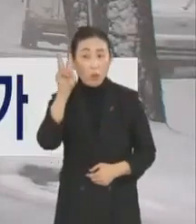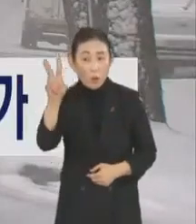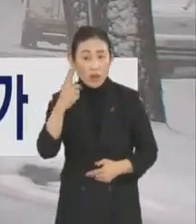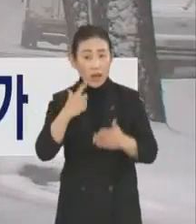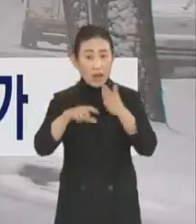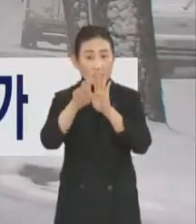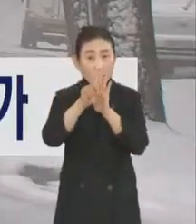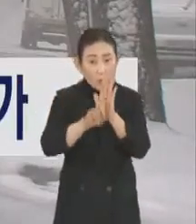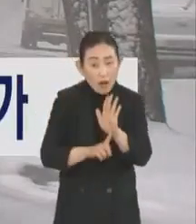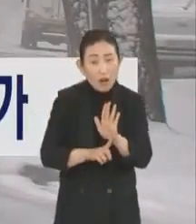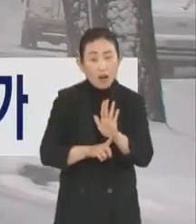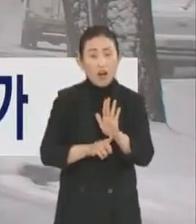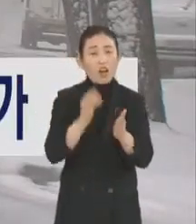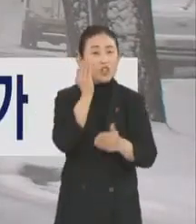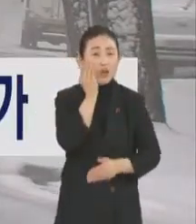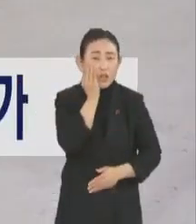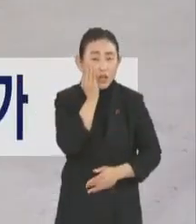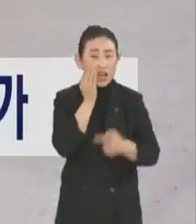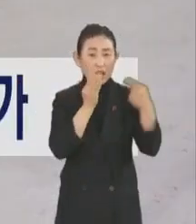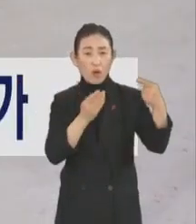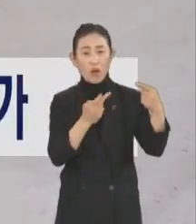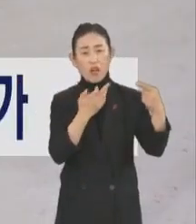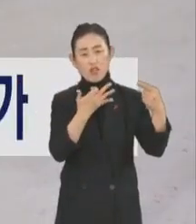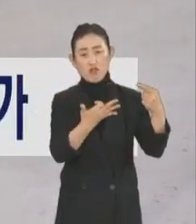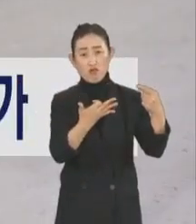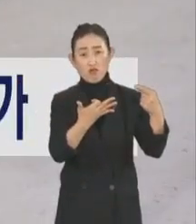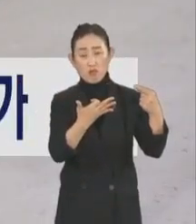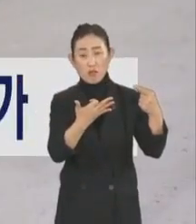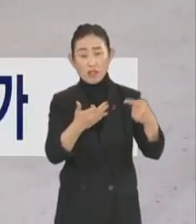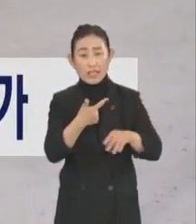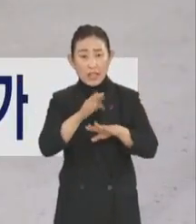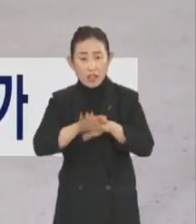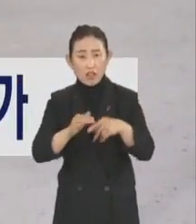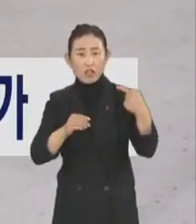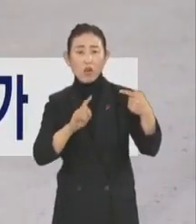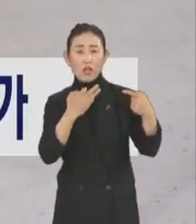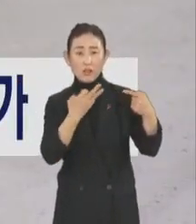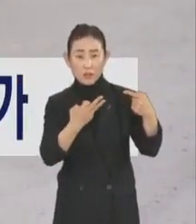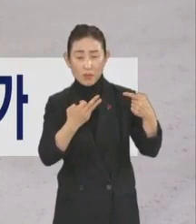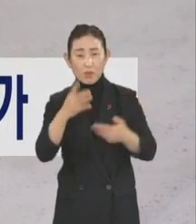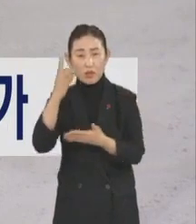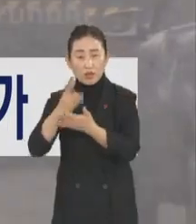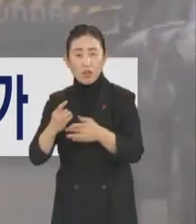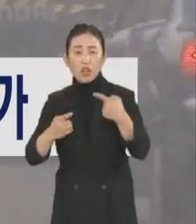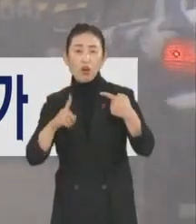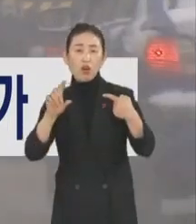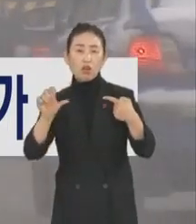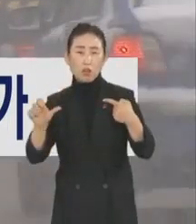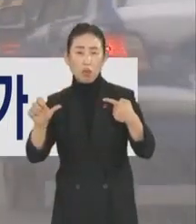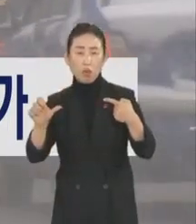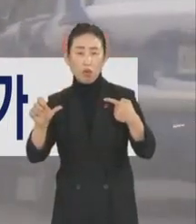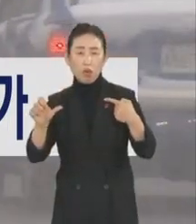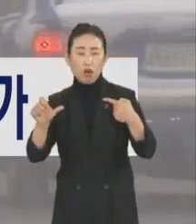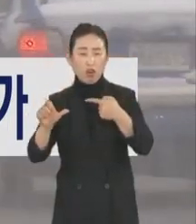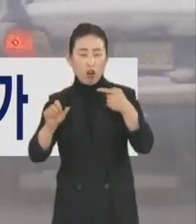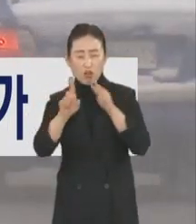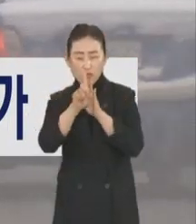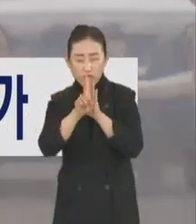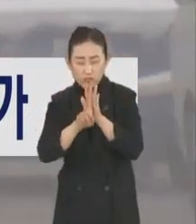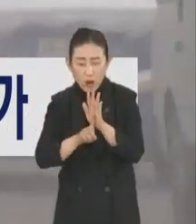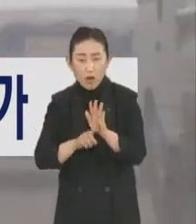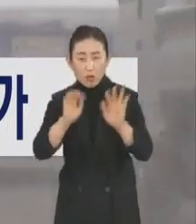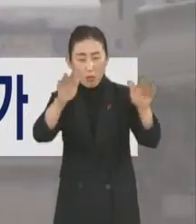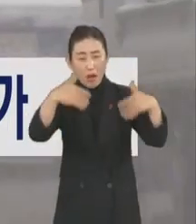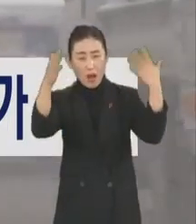아침 최저기온은 청양이 영하 19도를 비롯해 대전 영하 13도, 천안 영하 15도 등 강추위에